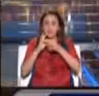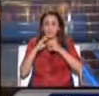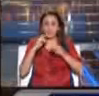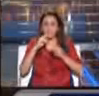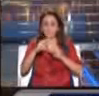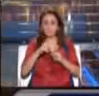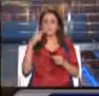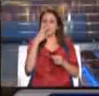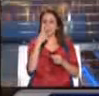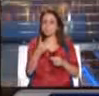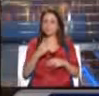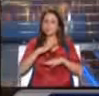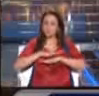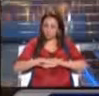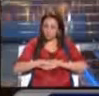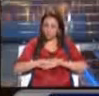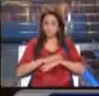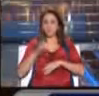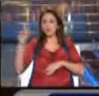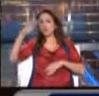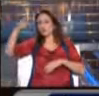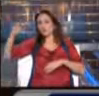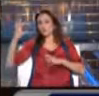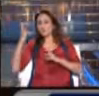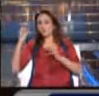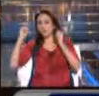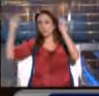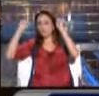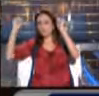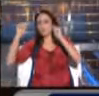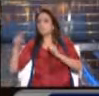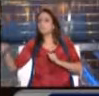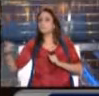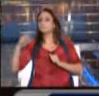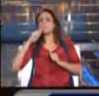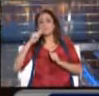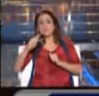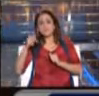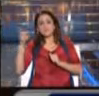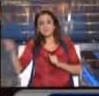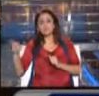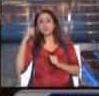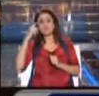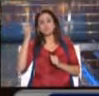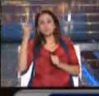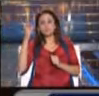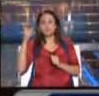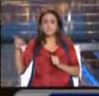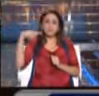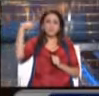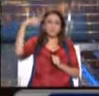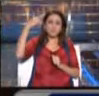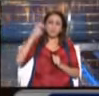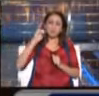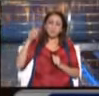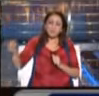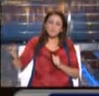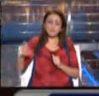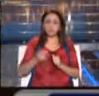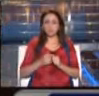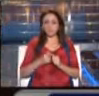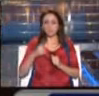وجهه نظر تحترم، انا اتصور ان لهم ايضا الالتراس وجهه نظر تحترم، اتصور ان كل واحد عنده منطق في رايه من الموضوع، مش قضيه